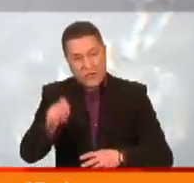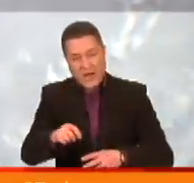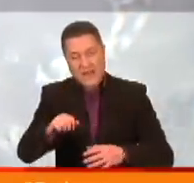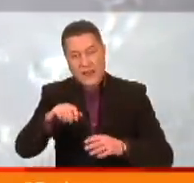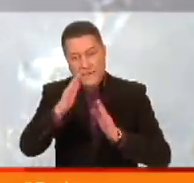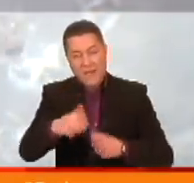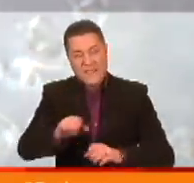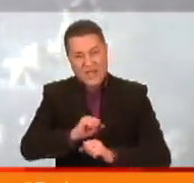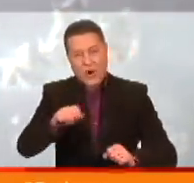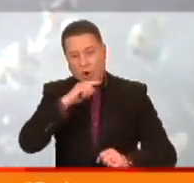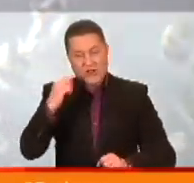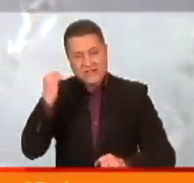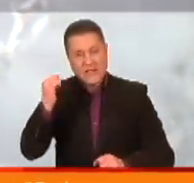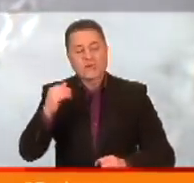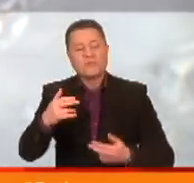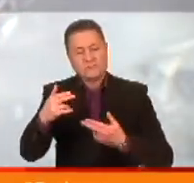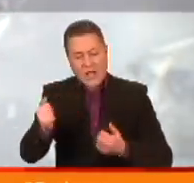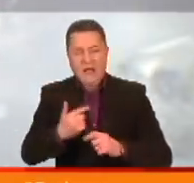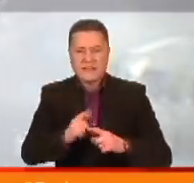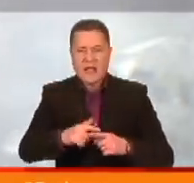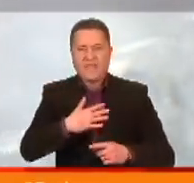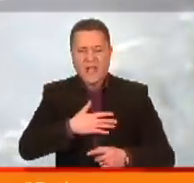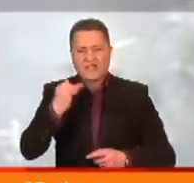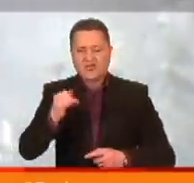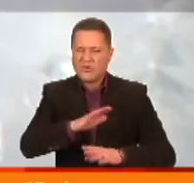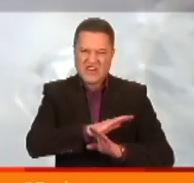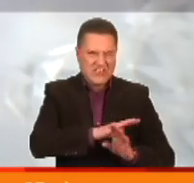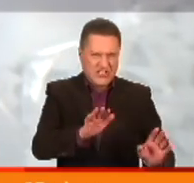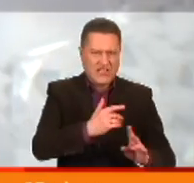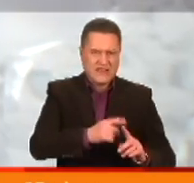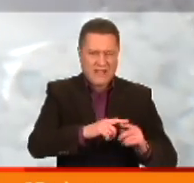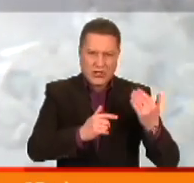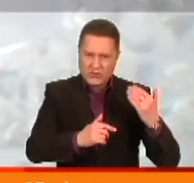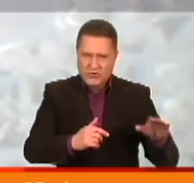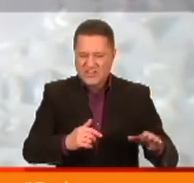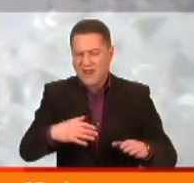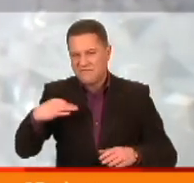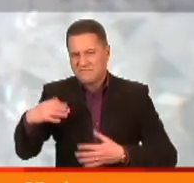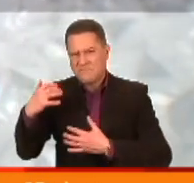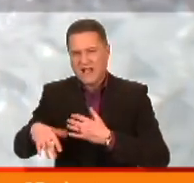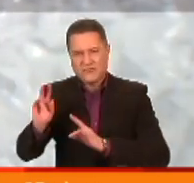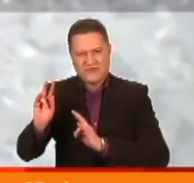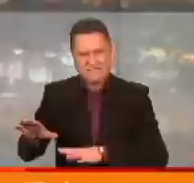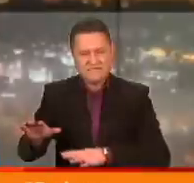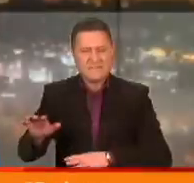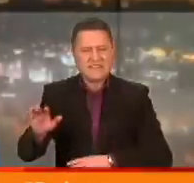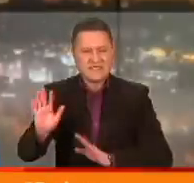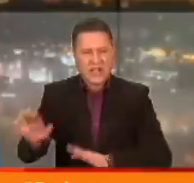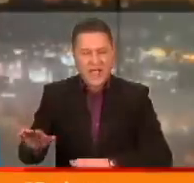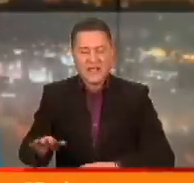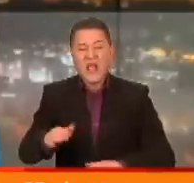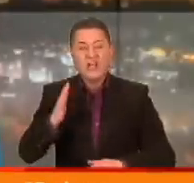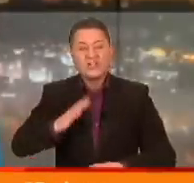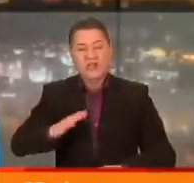героям російської історії? Так, це і наша історія. Ні, це чужа історія. Байдуже, нехай стоять. Чекаємо